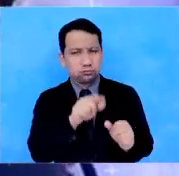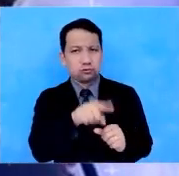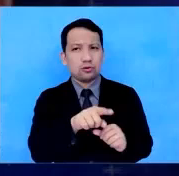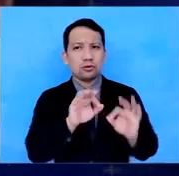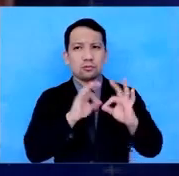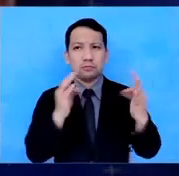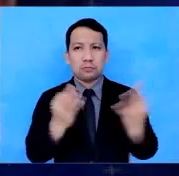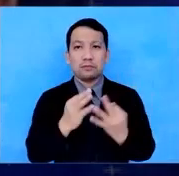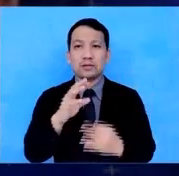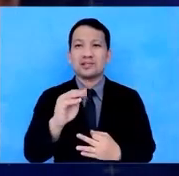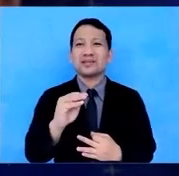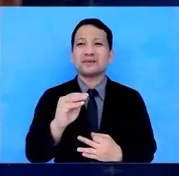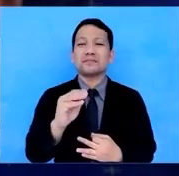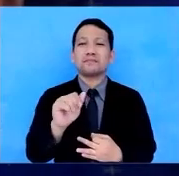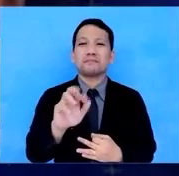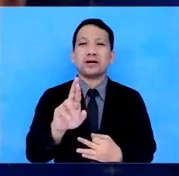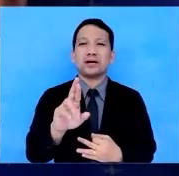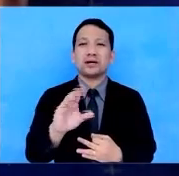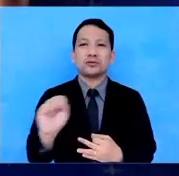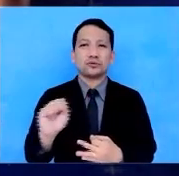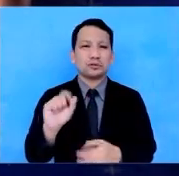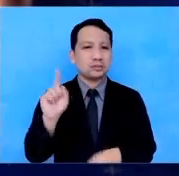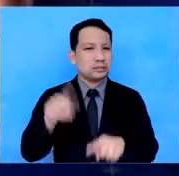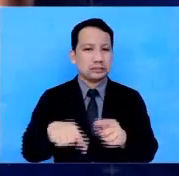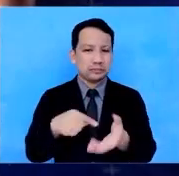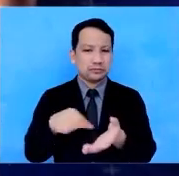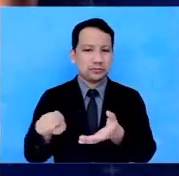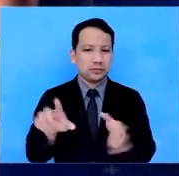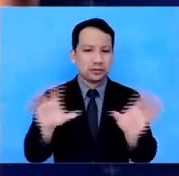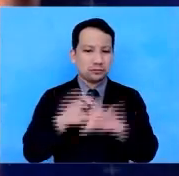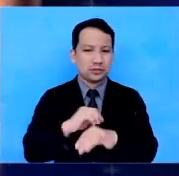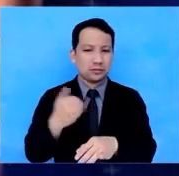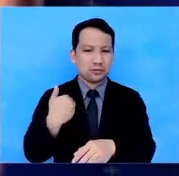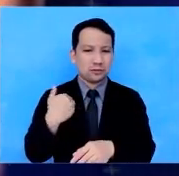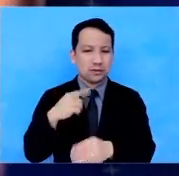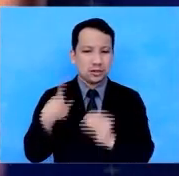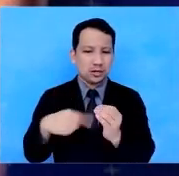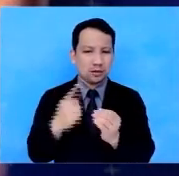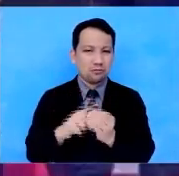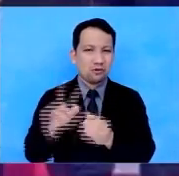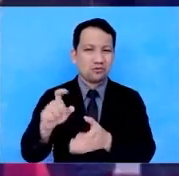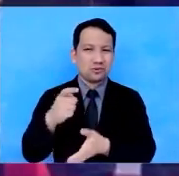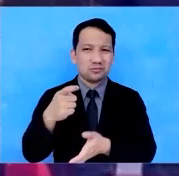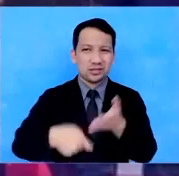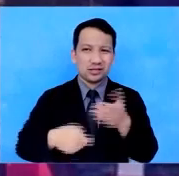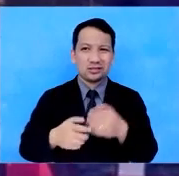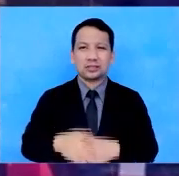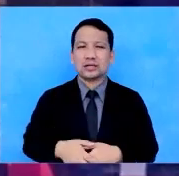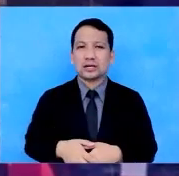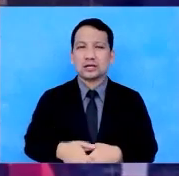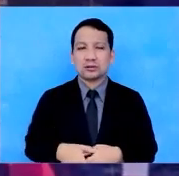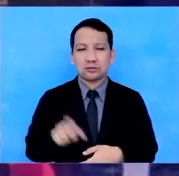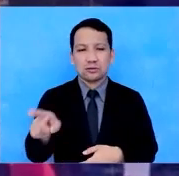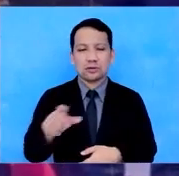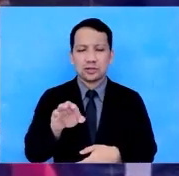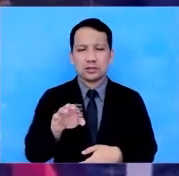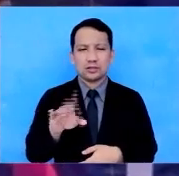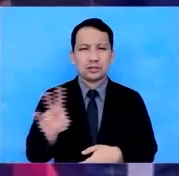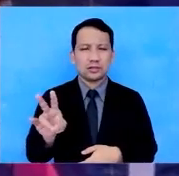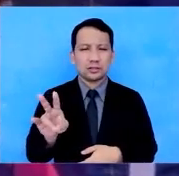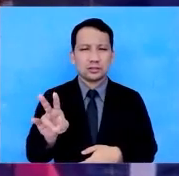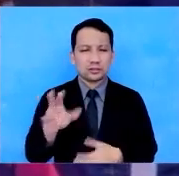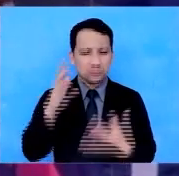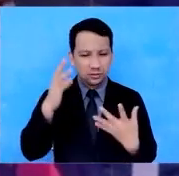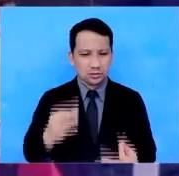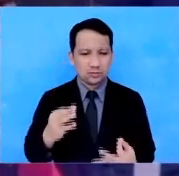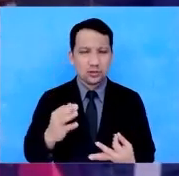pamilya Marcos, meron pang hindi natutuldukang usapin tungkol sa kanilang estate tax. Base sa 1997 desisyon ng